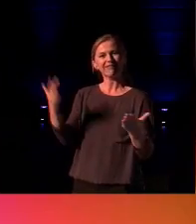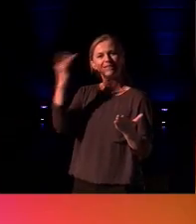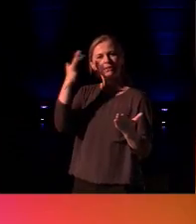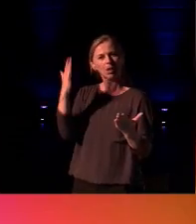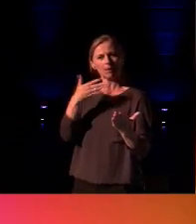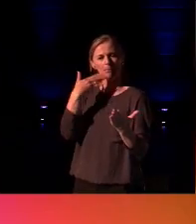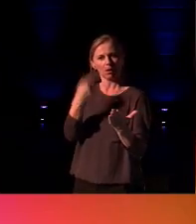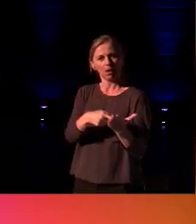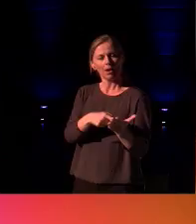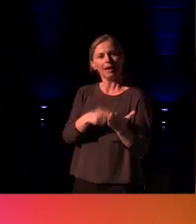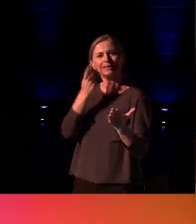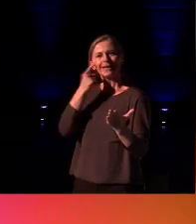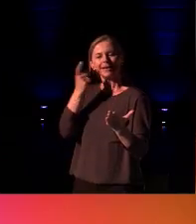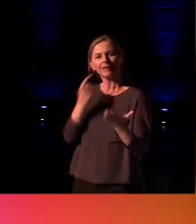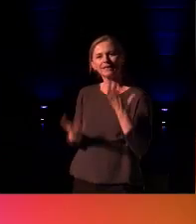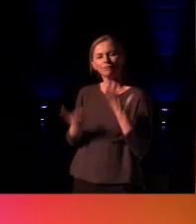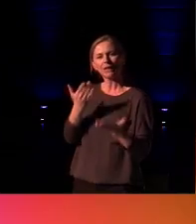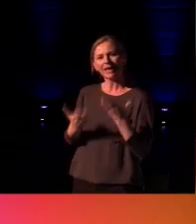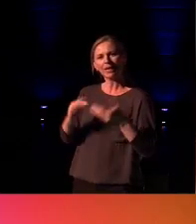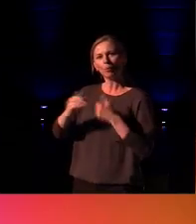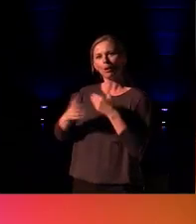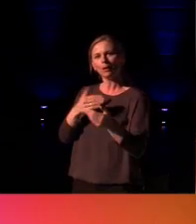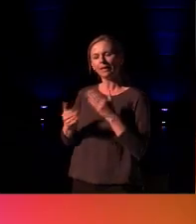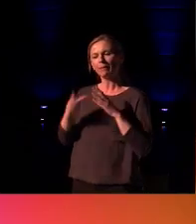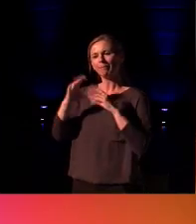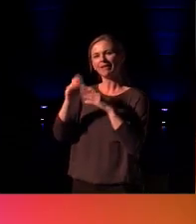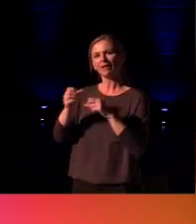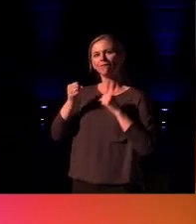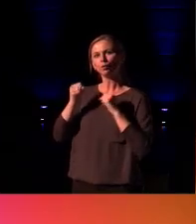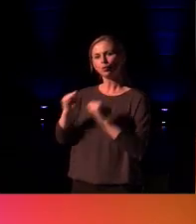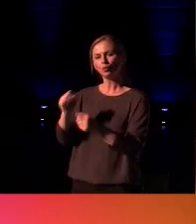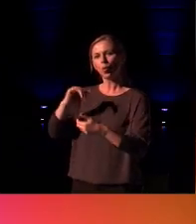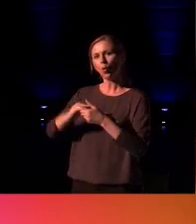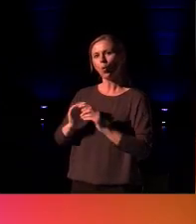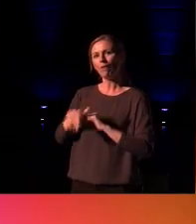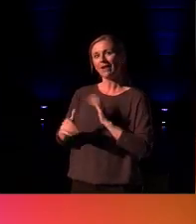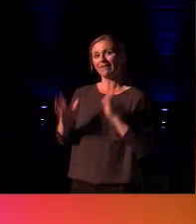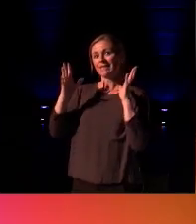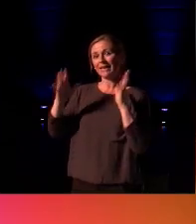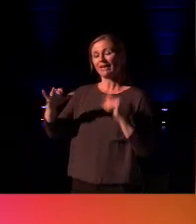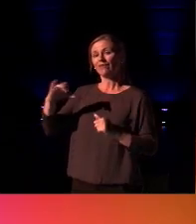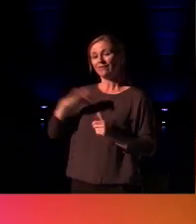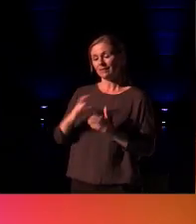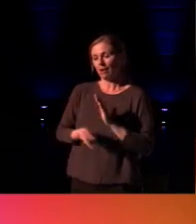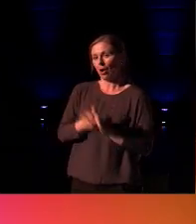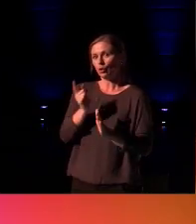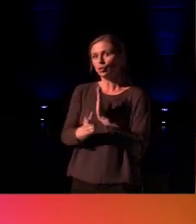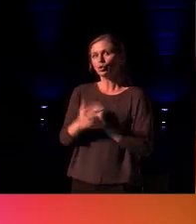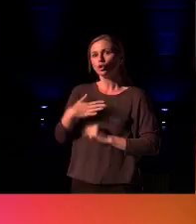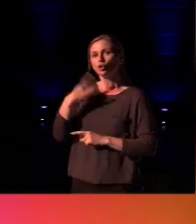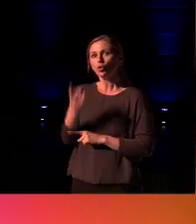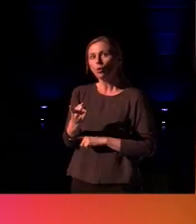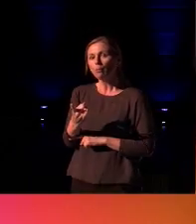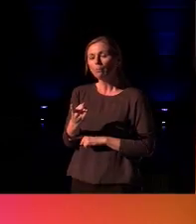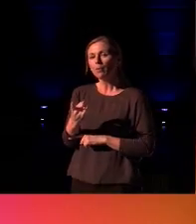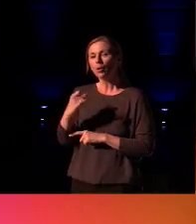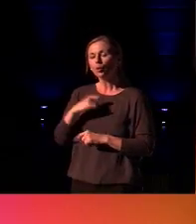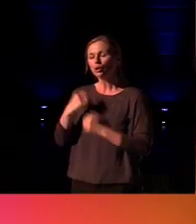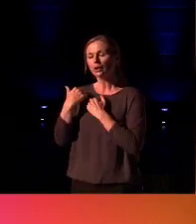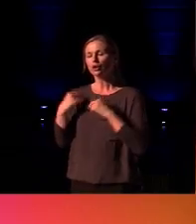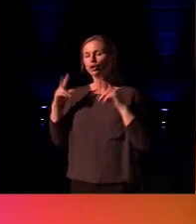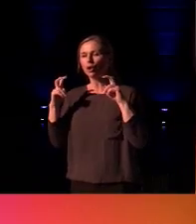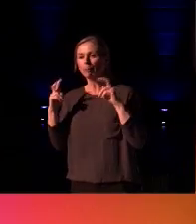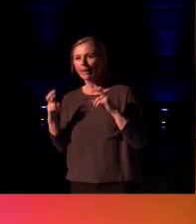vitenskapelig at geriatrisk vurdering og behandling gir bedre funksjon og overlevelse ved akutt sykdom hos